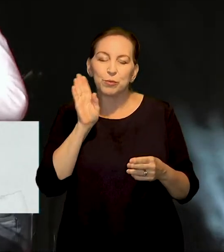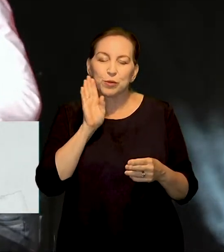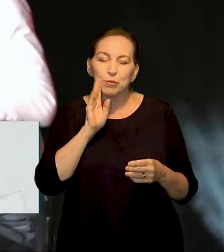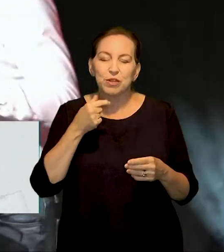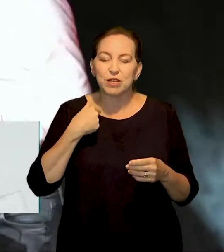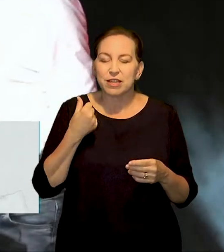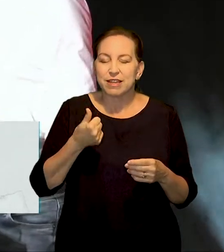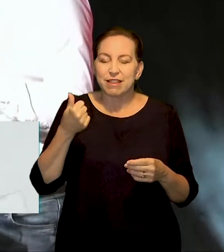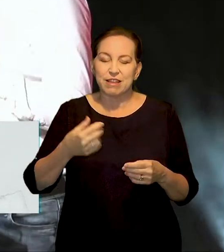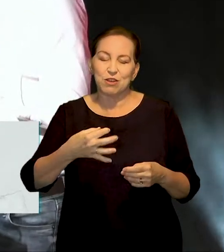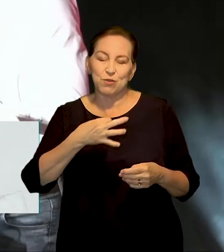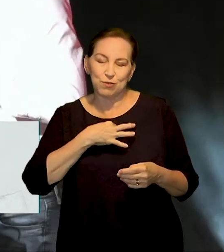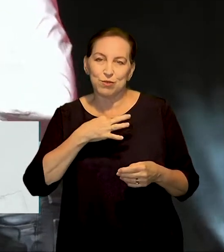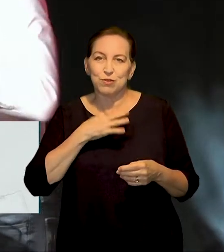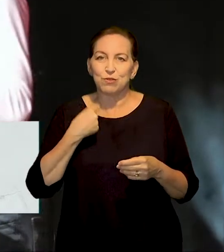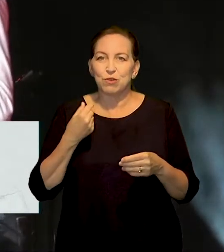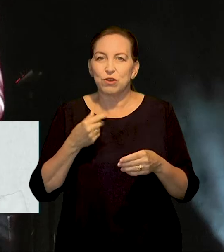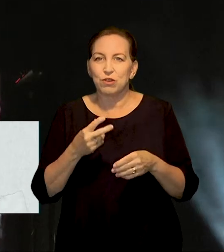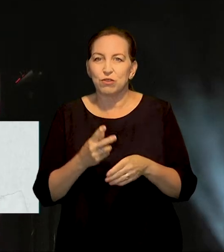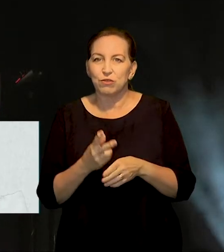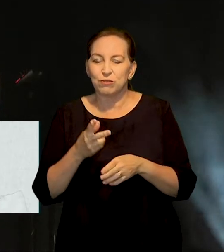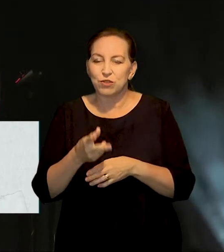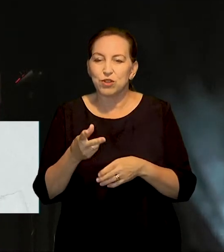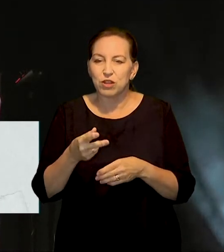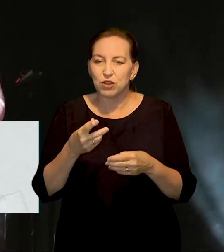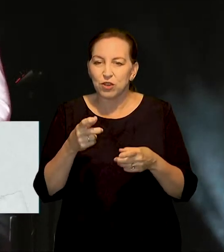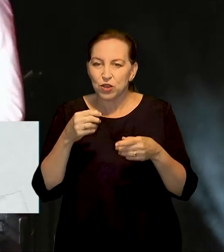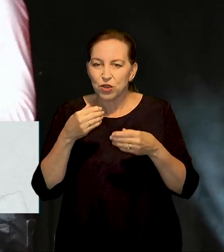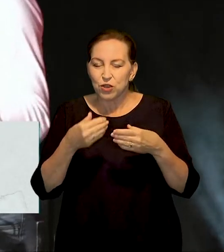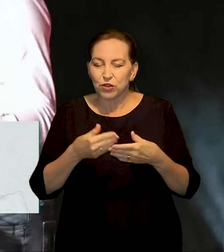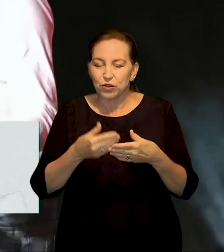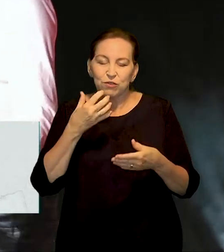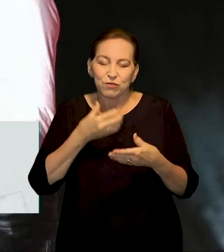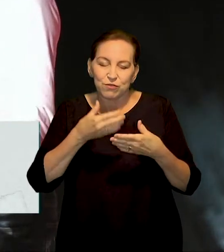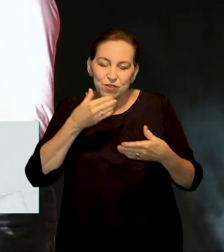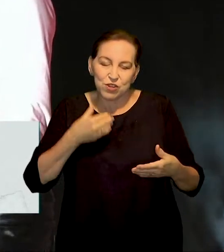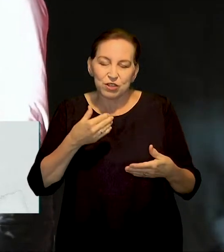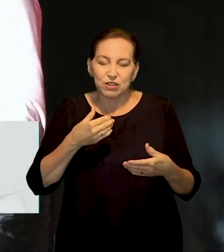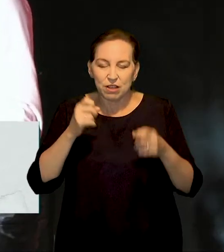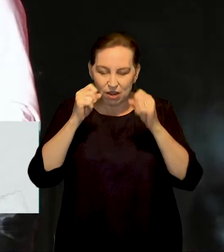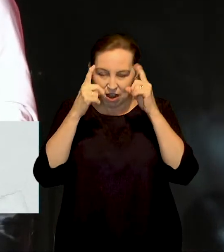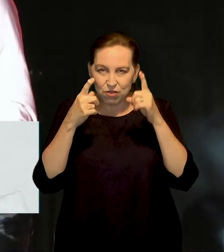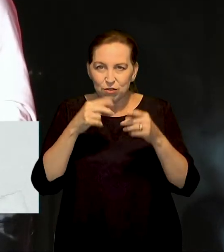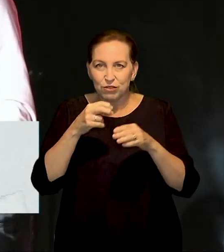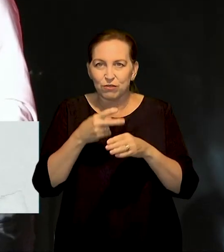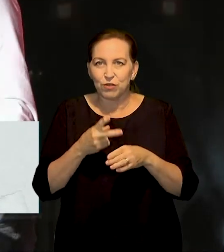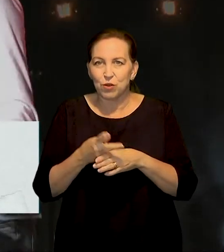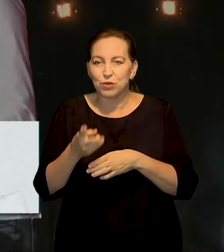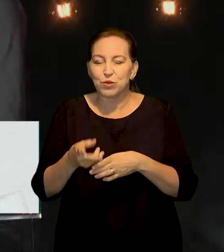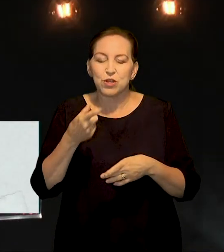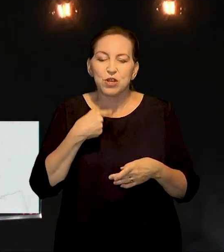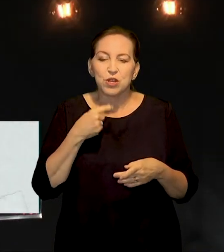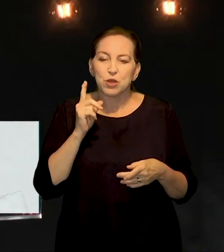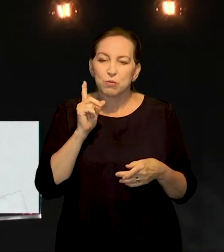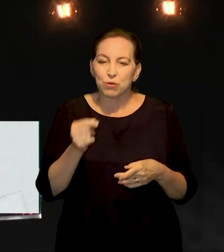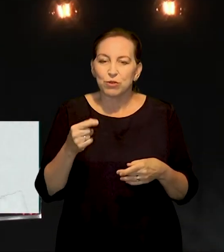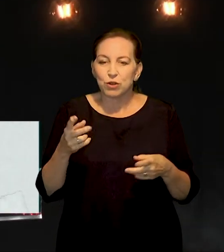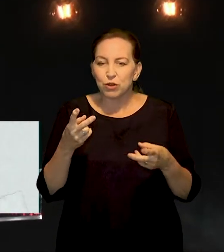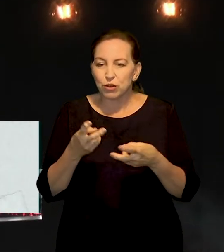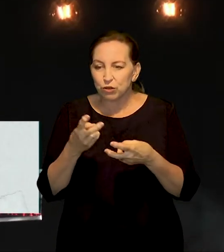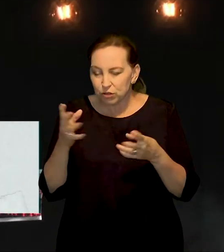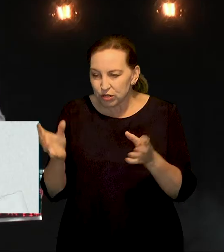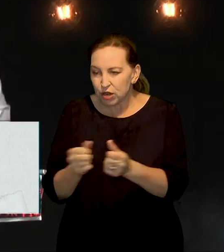gospodarza, który wyszedł wczesnym rankiem, wynająć robotników do swojej winnicy. Uzgodnił z nimi